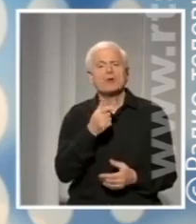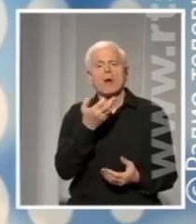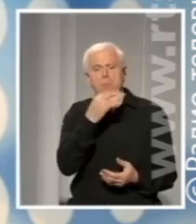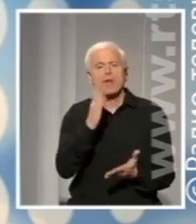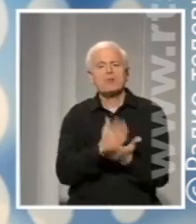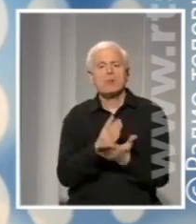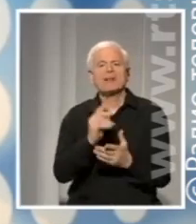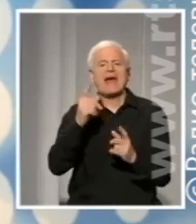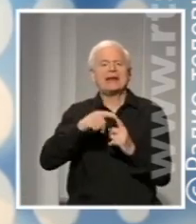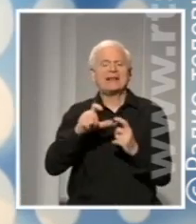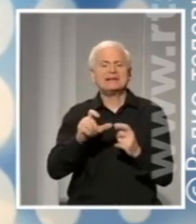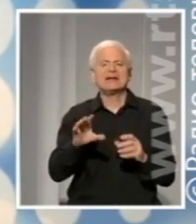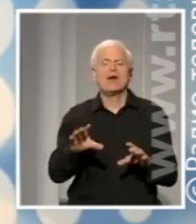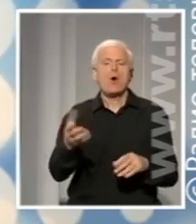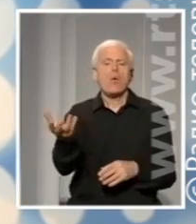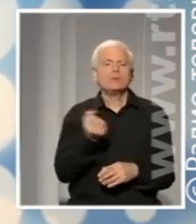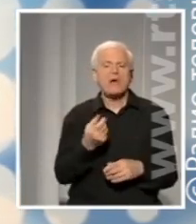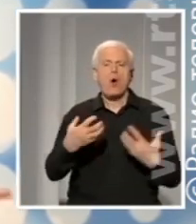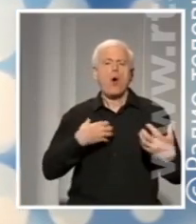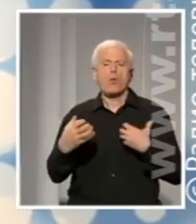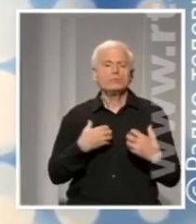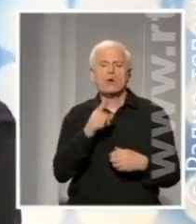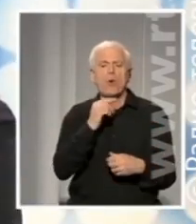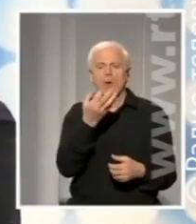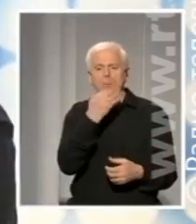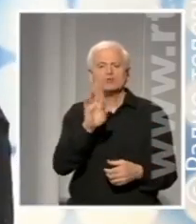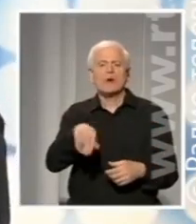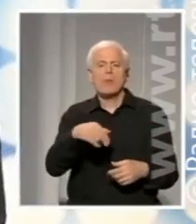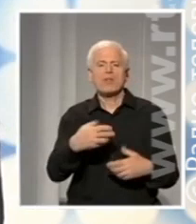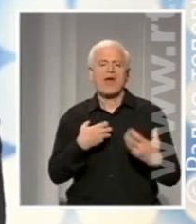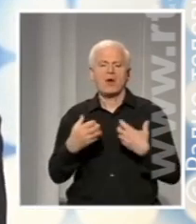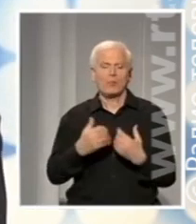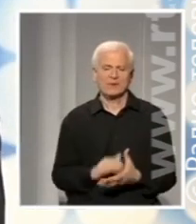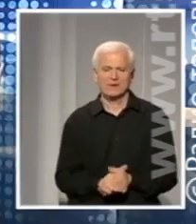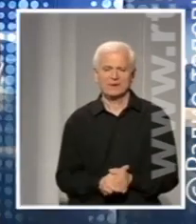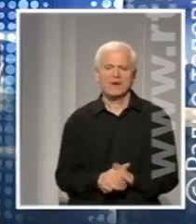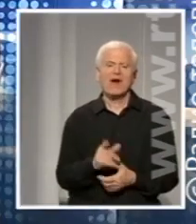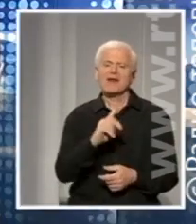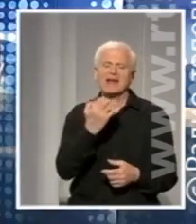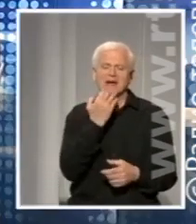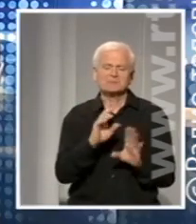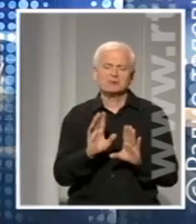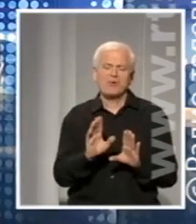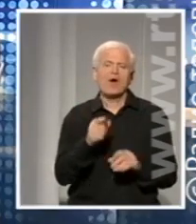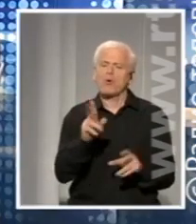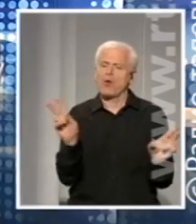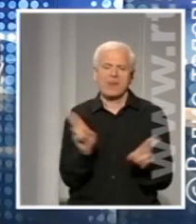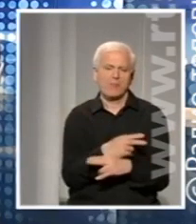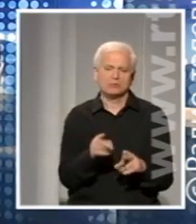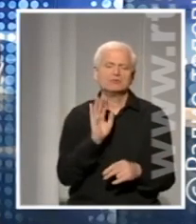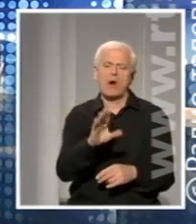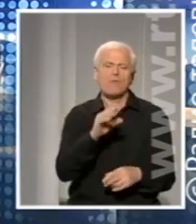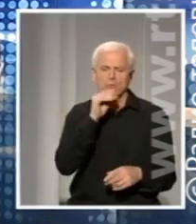da je RTS angažovao glumce koji bi možda verodostojnije preneli znanje. Nije smešna tema, ali to je zaista nemoguće za ovu